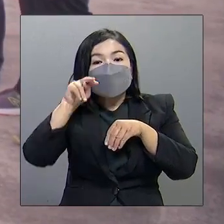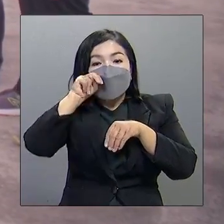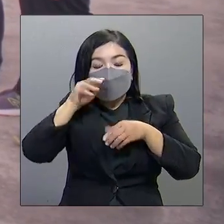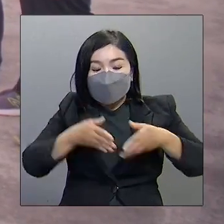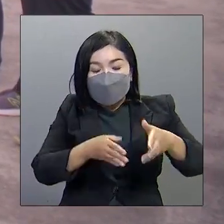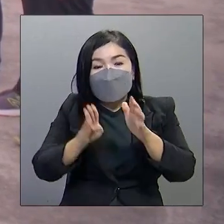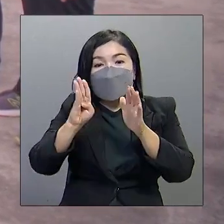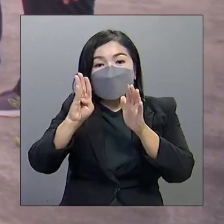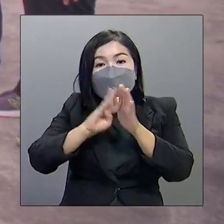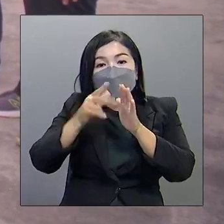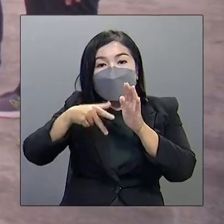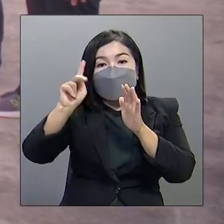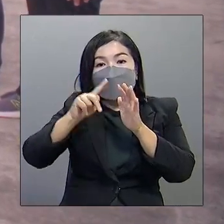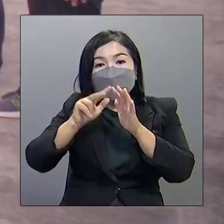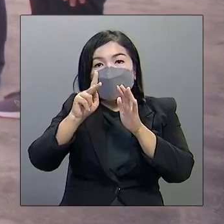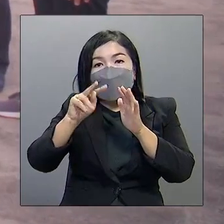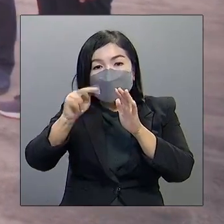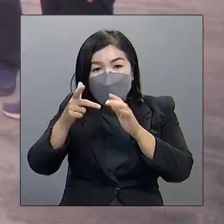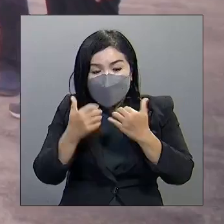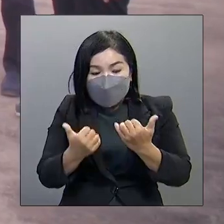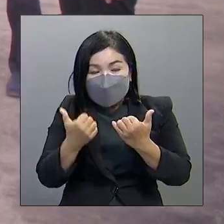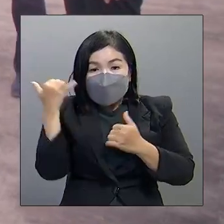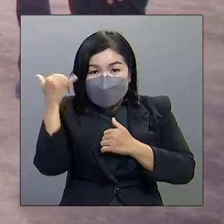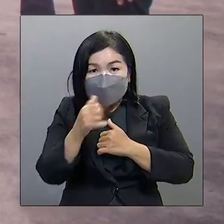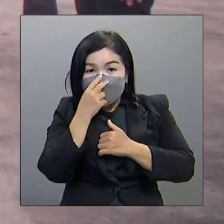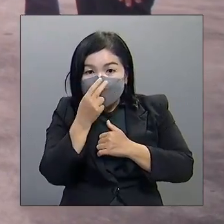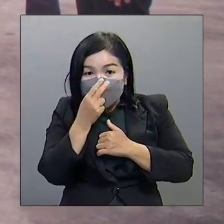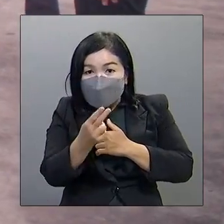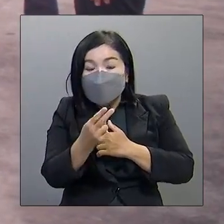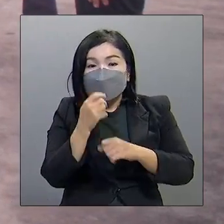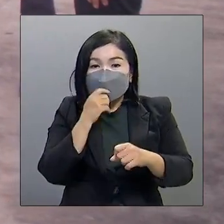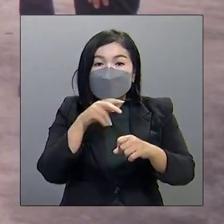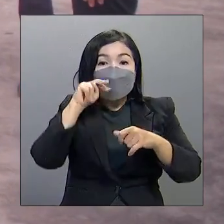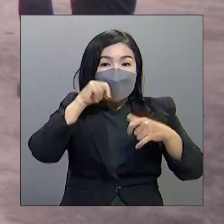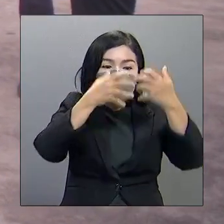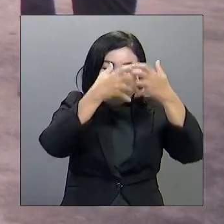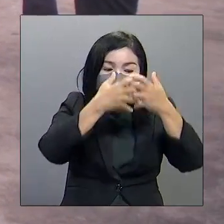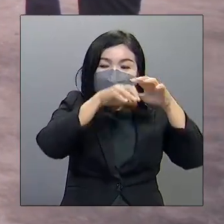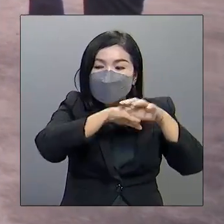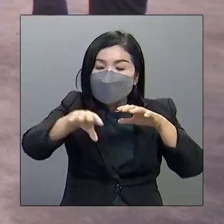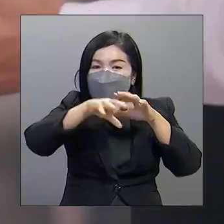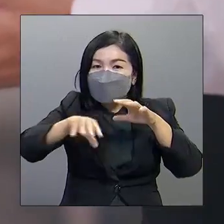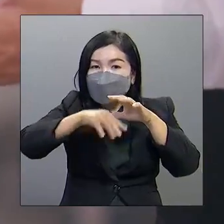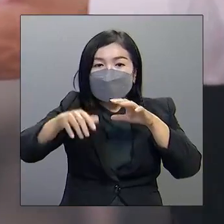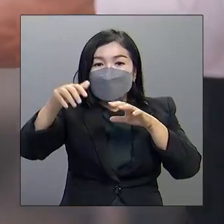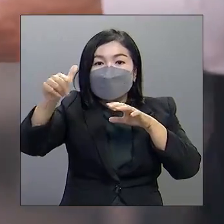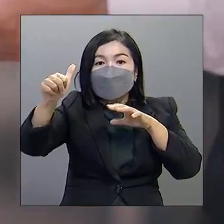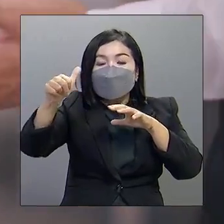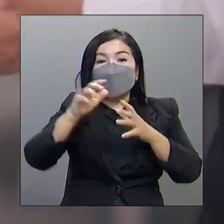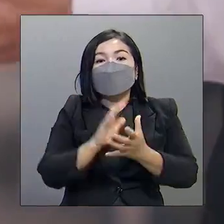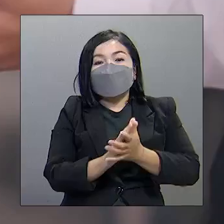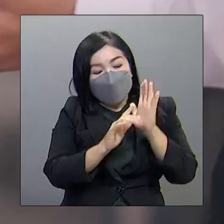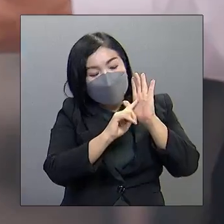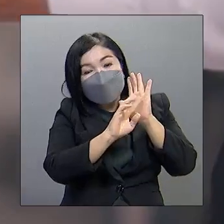ราเร่งระบายน้ำในส่วนที่ว่าวันนี้ที่เราไปกันเนี่ยนะถ้ายิ่งทำได้ดีเท่าไหร่เนี่ยทางฝั่งแม่น้ำบางปะกงก็จะ